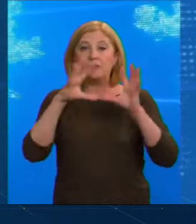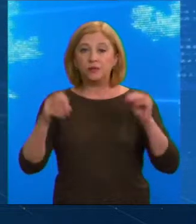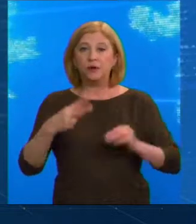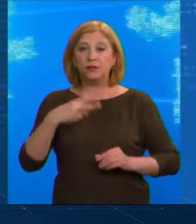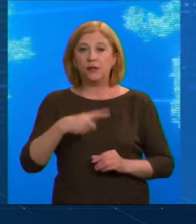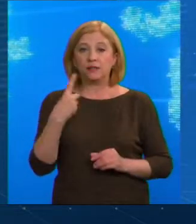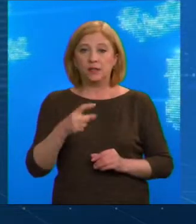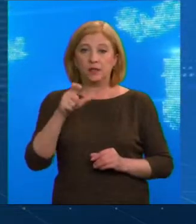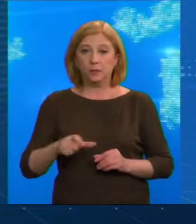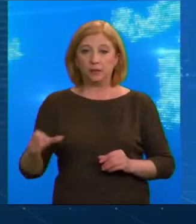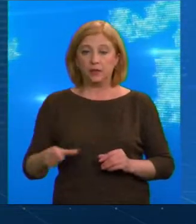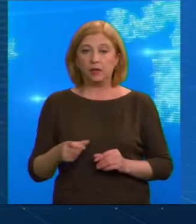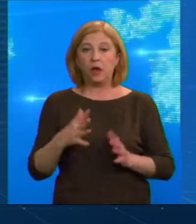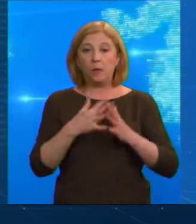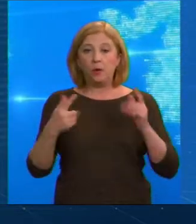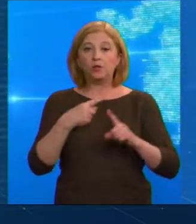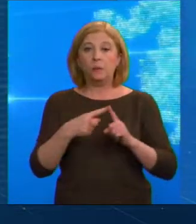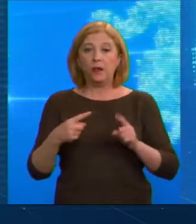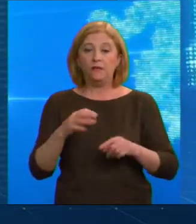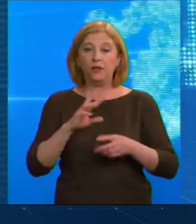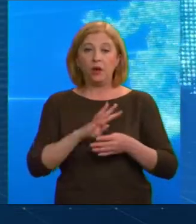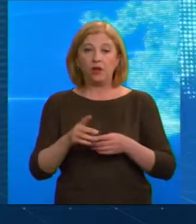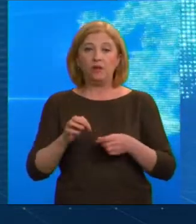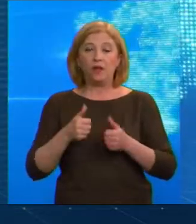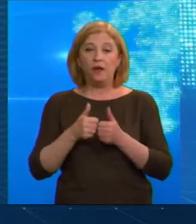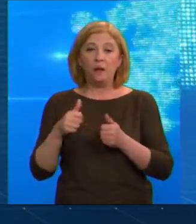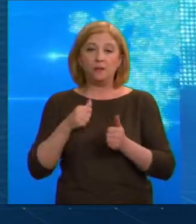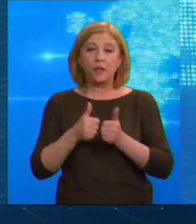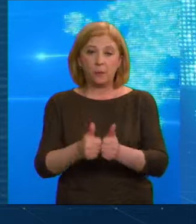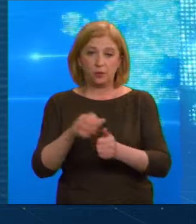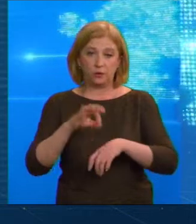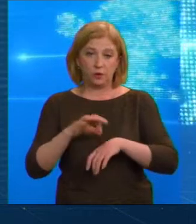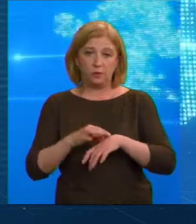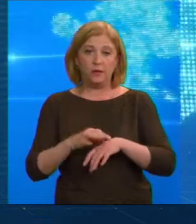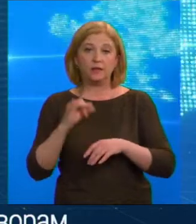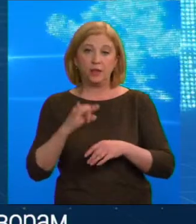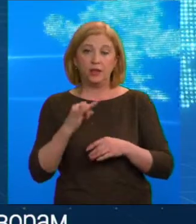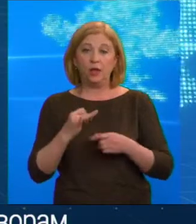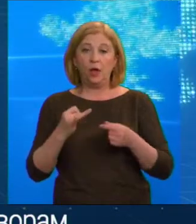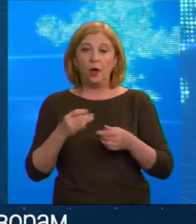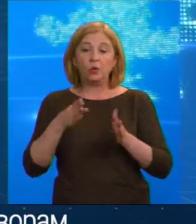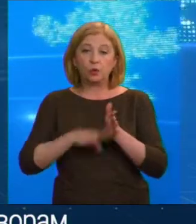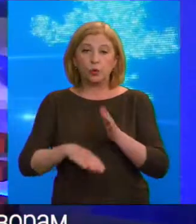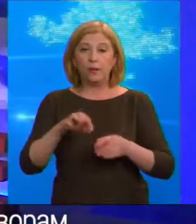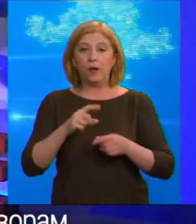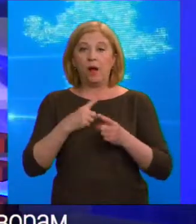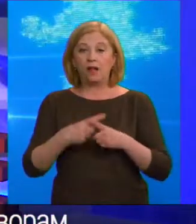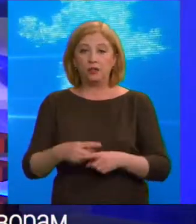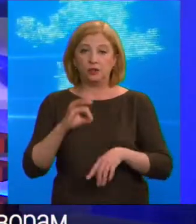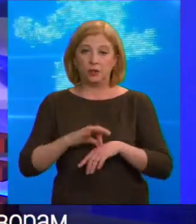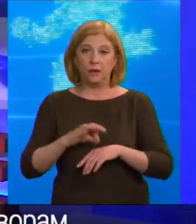21 пациент. У больше половины коронавирус был сопутствующим заболеванием и усугубил протекание хронической болезни.